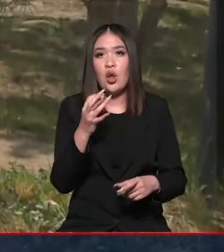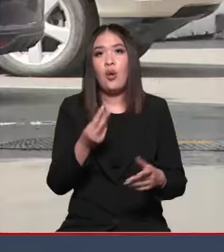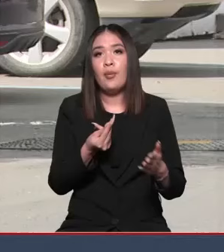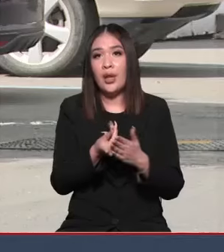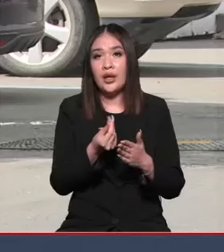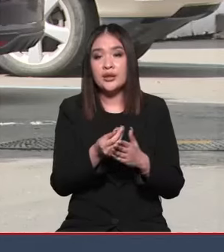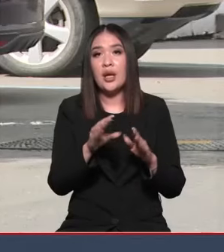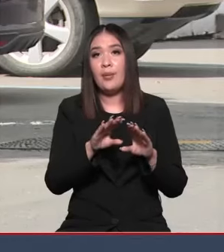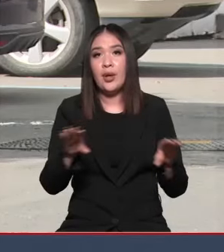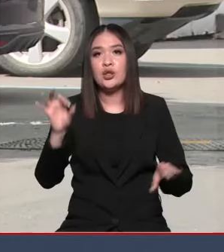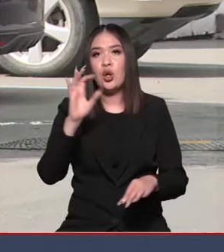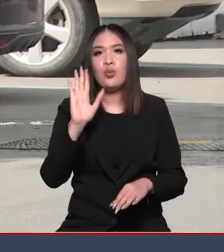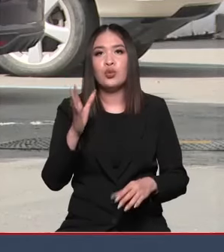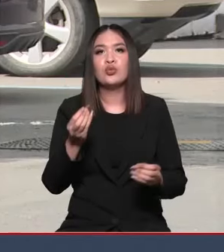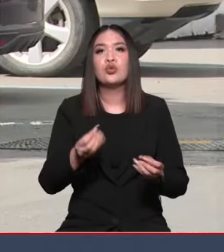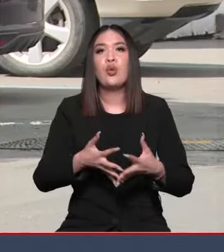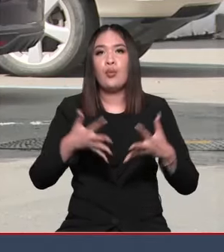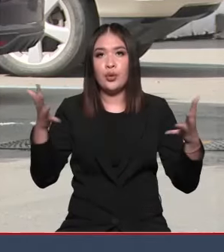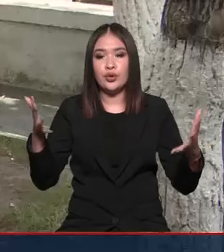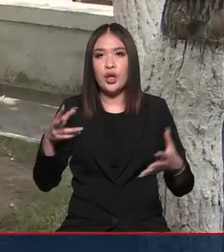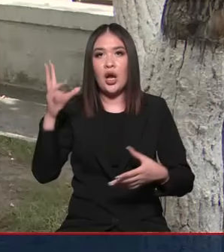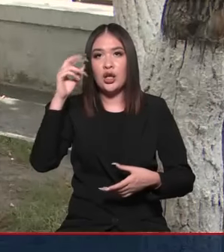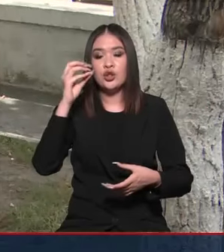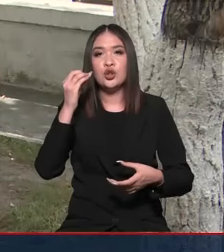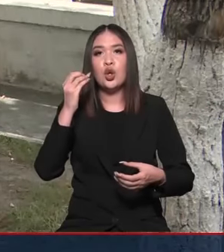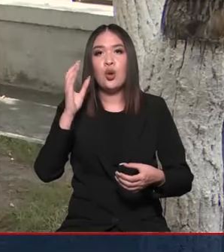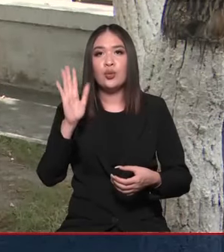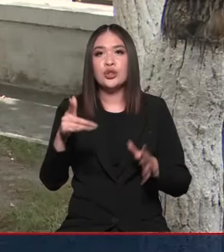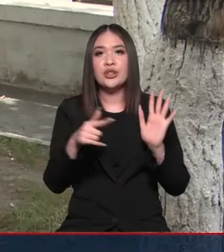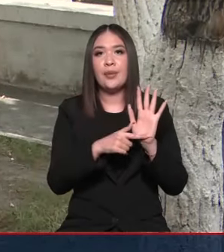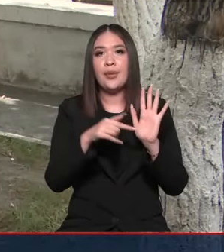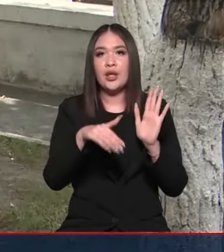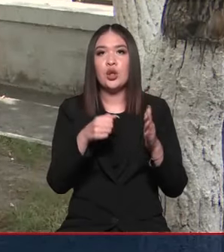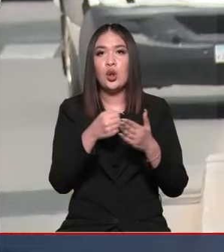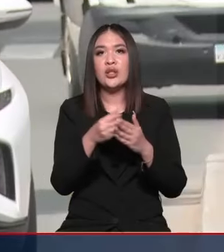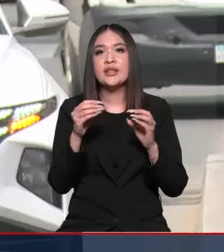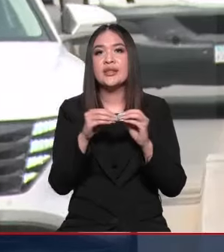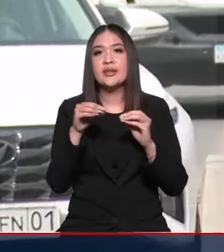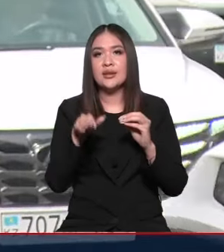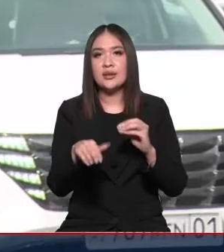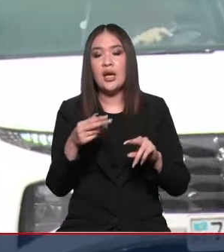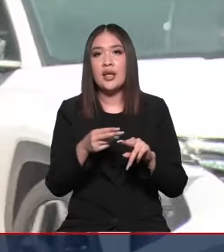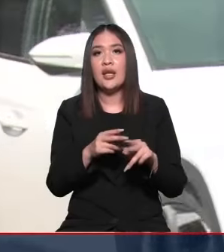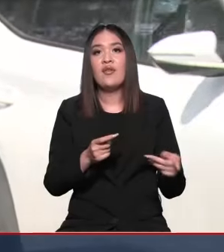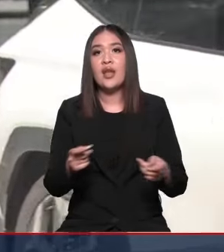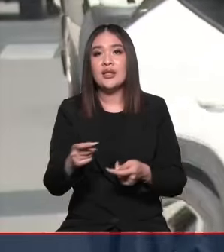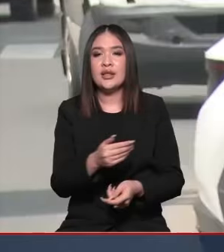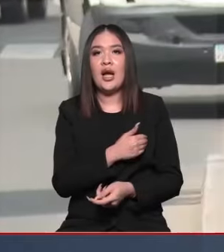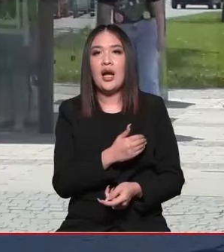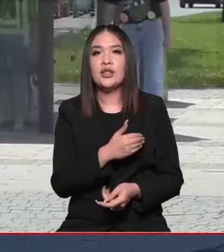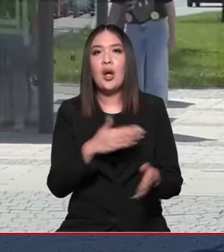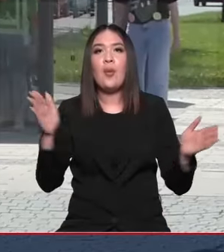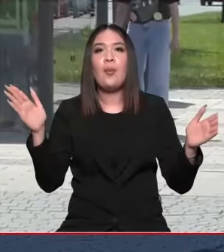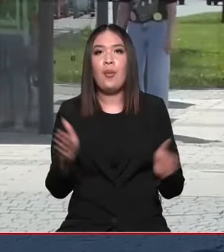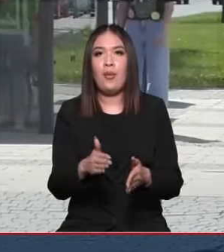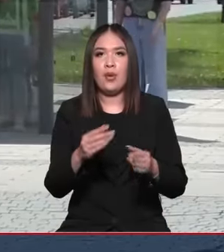парковочных мест в городе станет только больше. Их количество увеличат с 7 тысяч до 10 тысяч. Тем самым власти пытаются разгрузить город